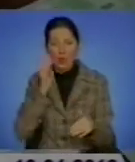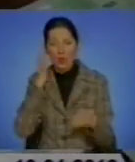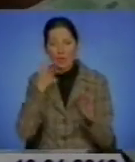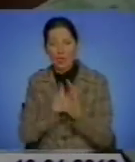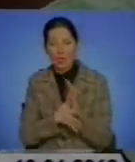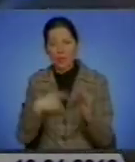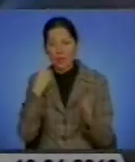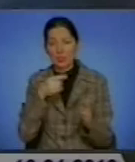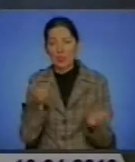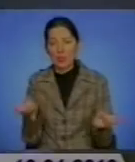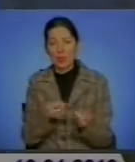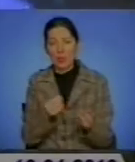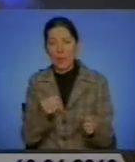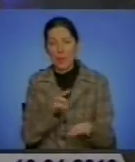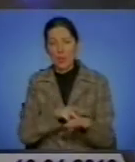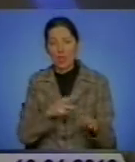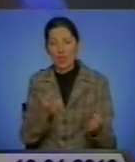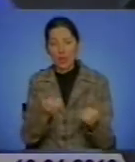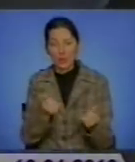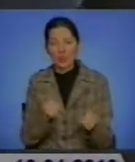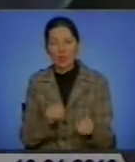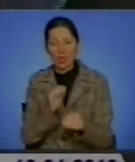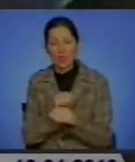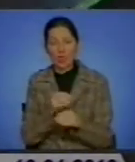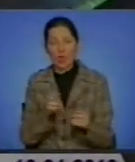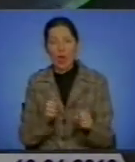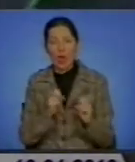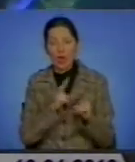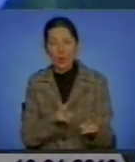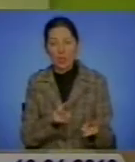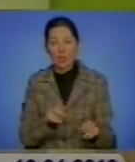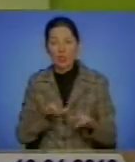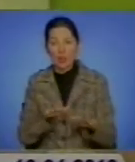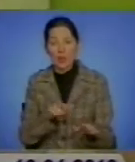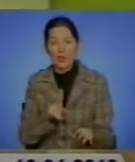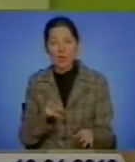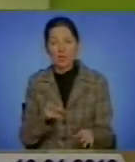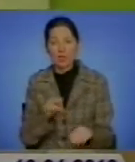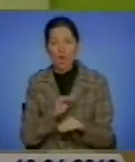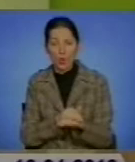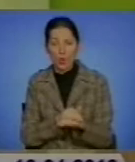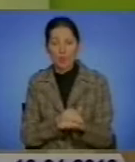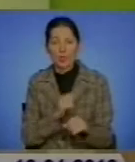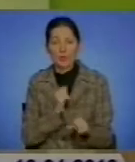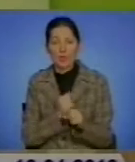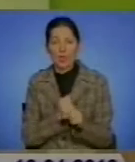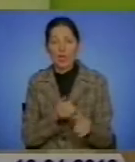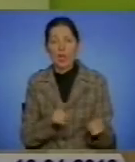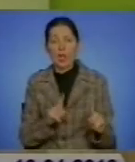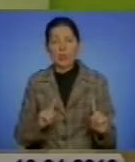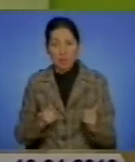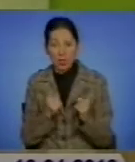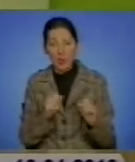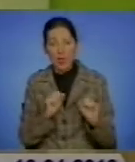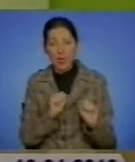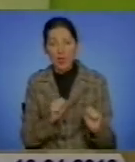потреби, міліціонери вилучили та долучили їх до кримінальної справи як доказ. Працівники УБОЗу затримали адвоката, відкрите